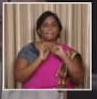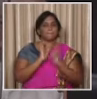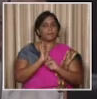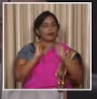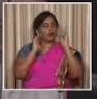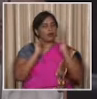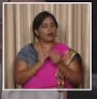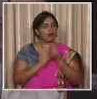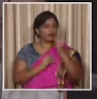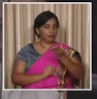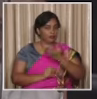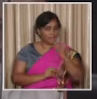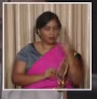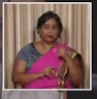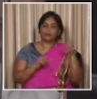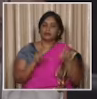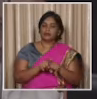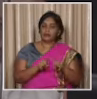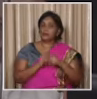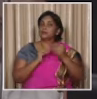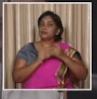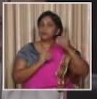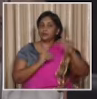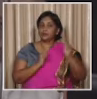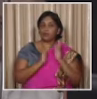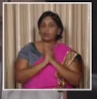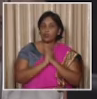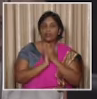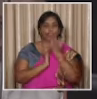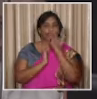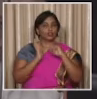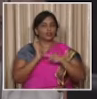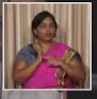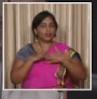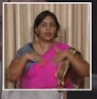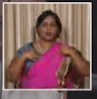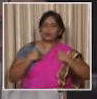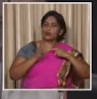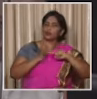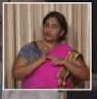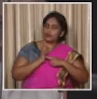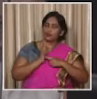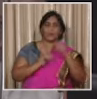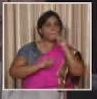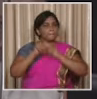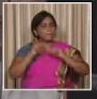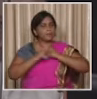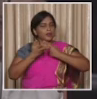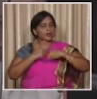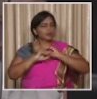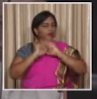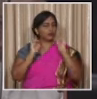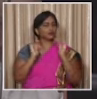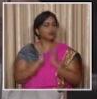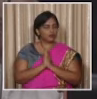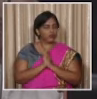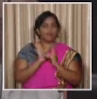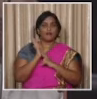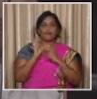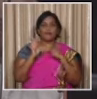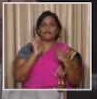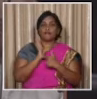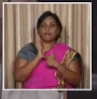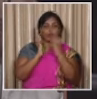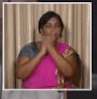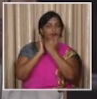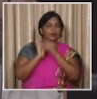දෙන්න පුළුවන් වුණා. ඒ වගේම ඉදිරියේදී පොත් පාසල් උපකරණ සෞඛ්‍ය උපකරණ බේතේත් වැනි අංග වැට්බදු ලයිස්තෙන්